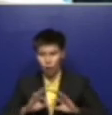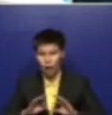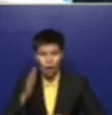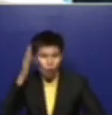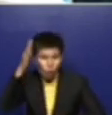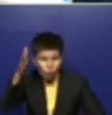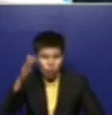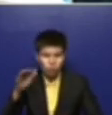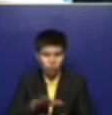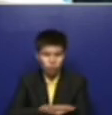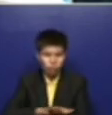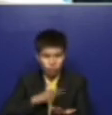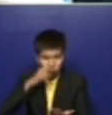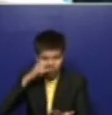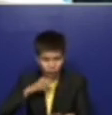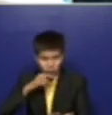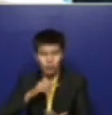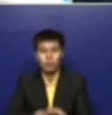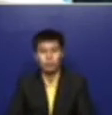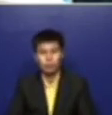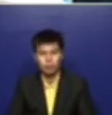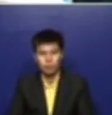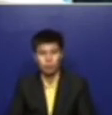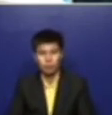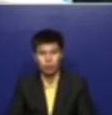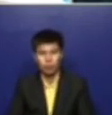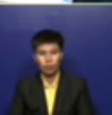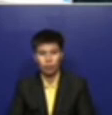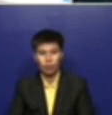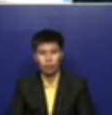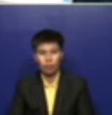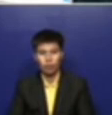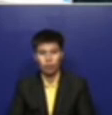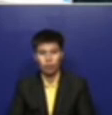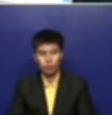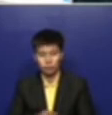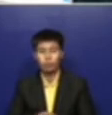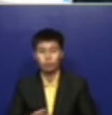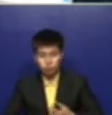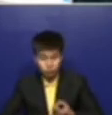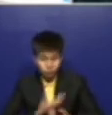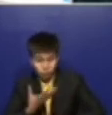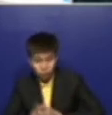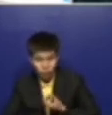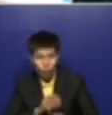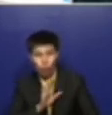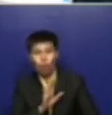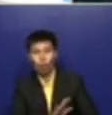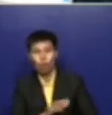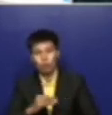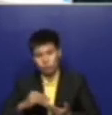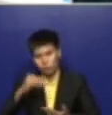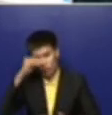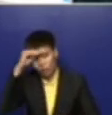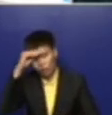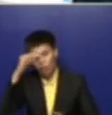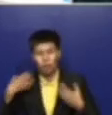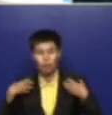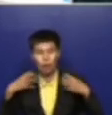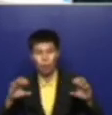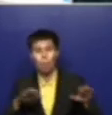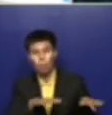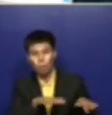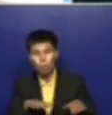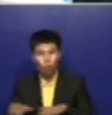นอก็ทุกช่องทางนะครับที่จะสามารถที่จะรับข้อคิดเห็นของนิสิตศึกษาได้นะครับรัฐบาลก็พร้อมและยินดีที่จะ